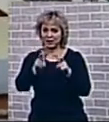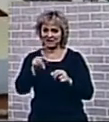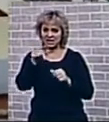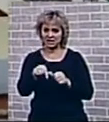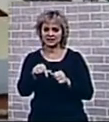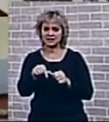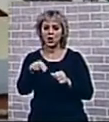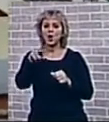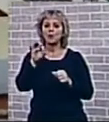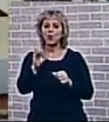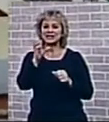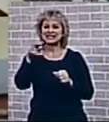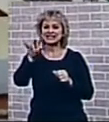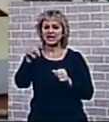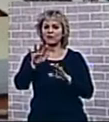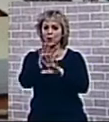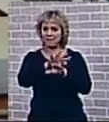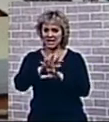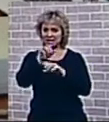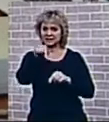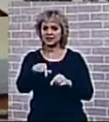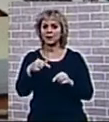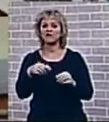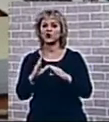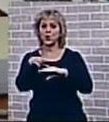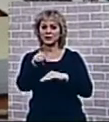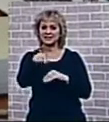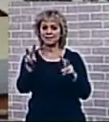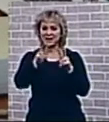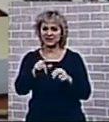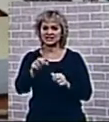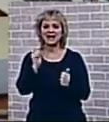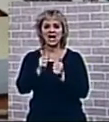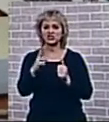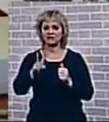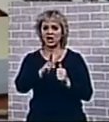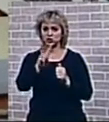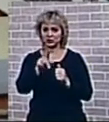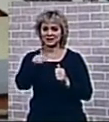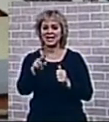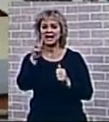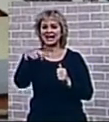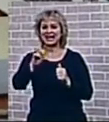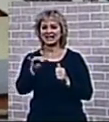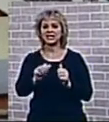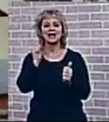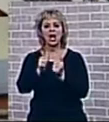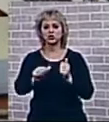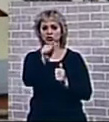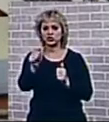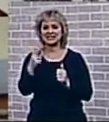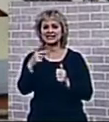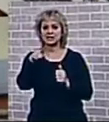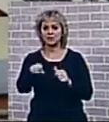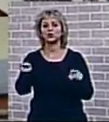проверяется по сырьевой мельнице. На входе в печь проверяется каждые 2 часа. Клинкер каждый час.